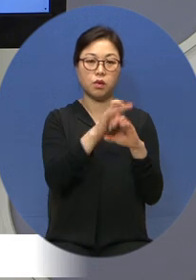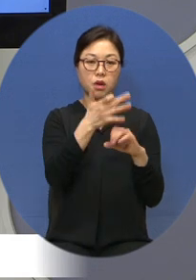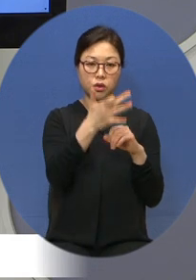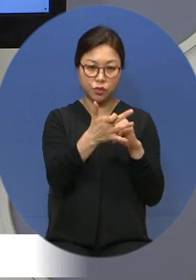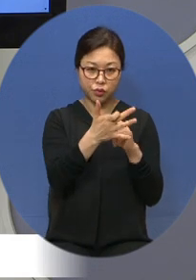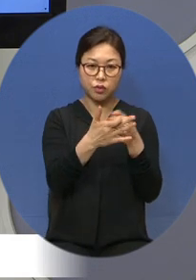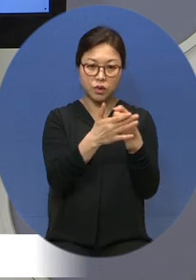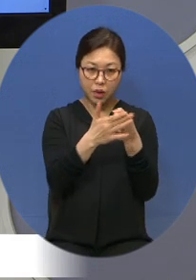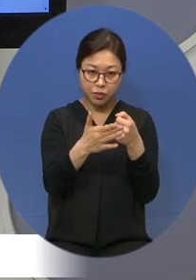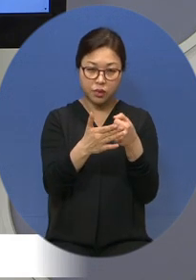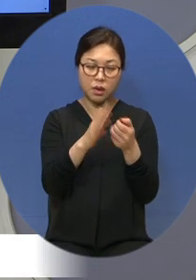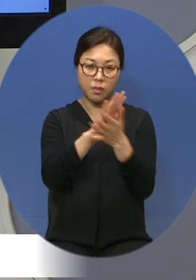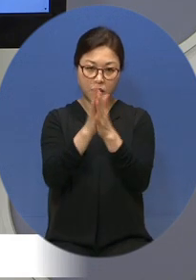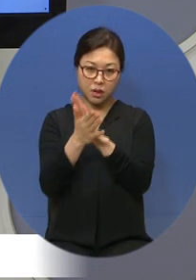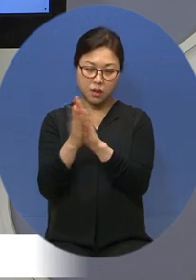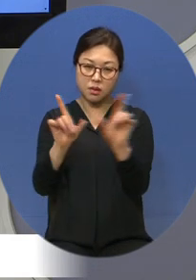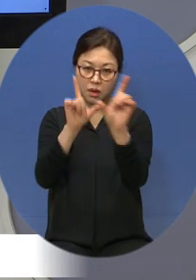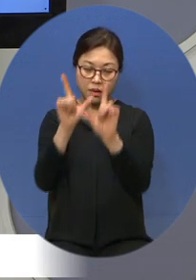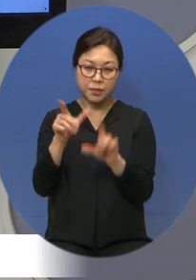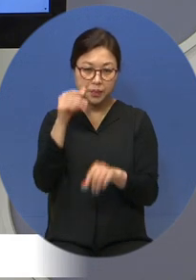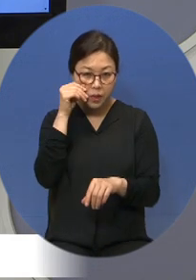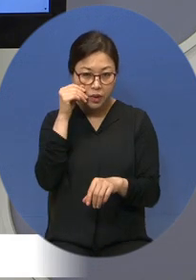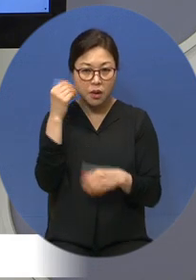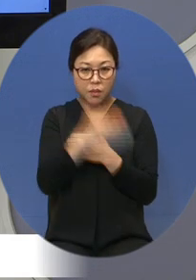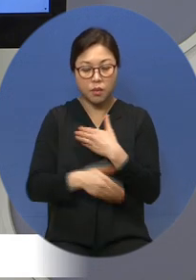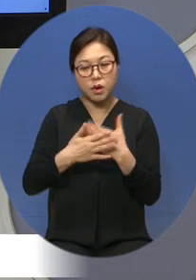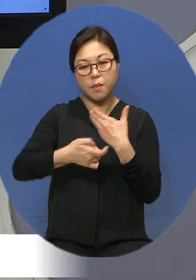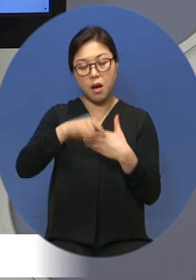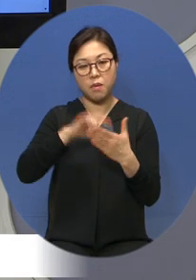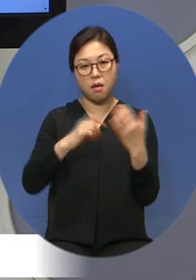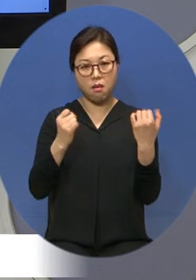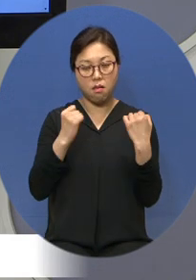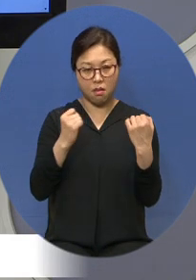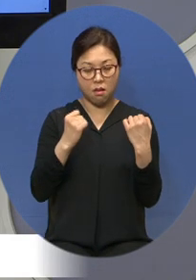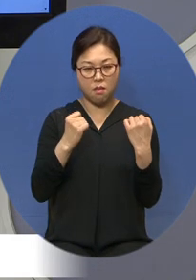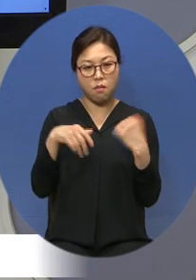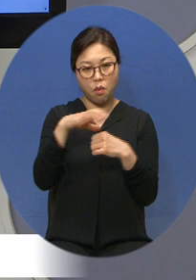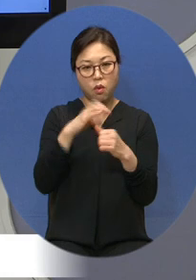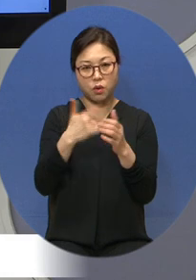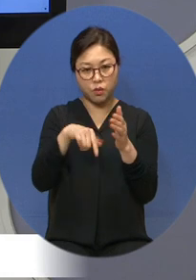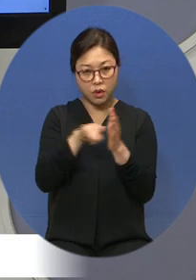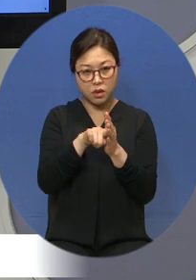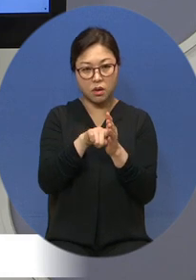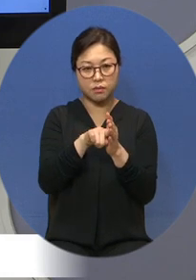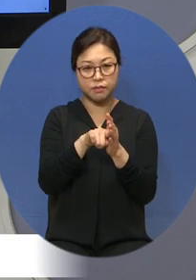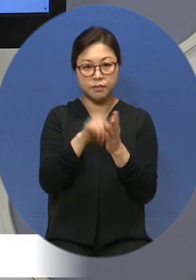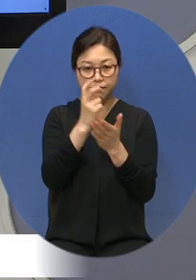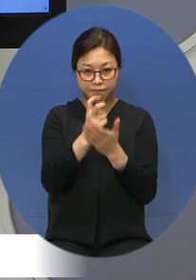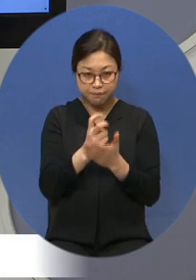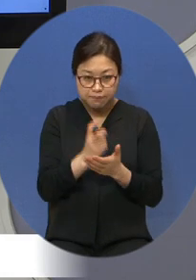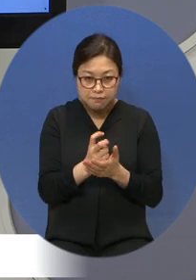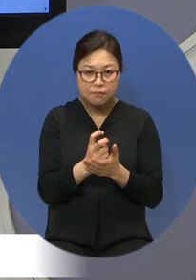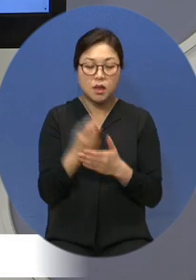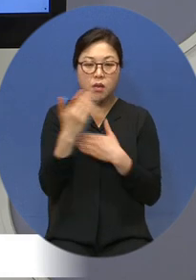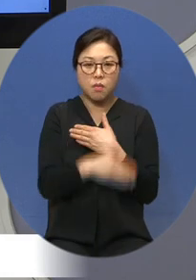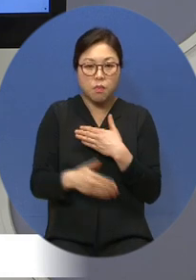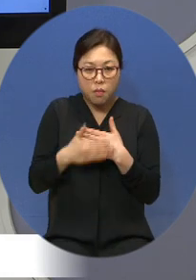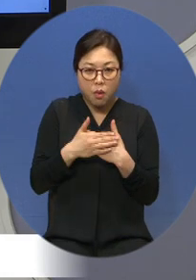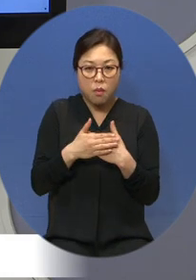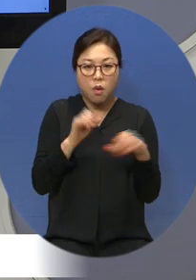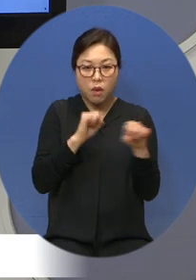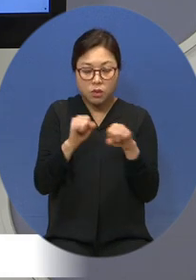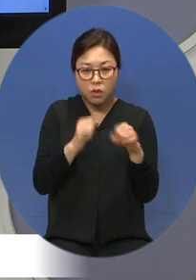구로 변화된 일상 을 받아들이고 몸과 마음의 건강을 지킬 수 있도록 규칙적인 신체 활동과 마음 소통 을